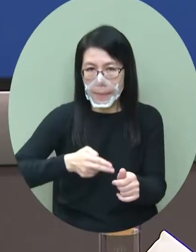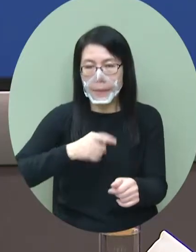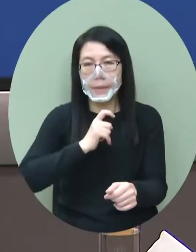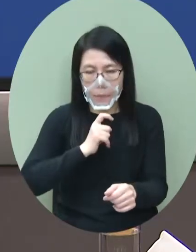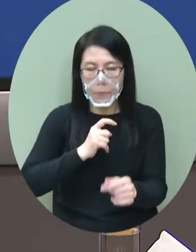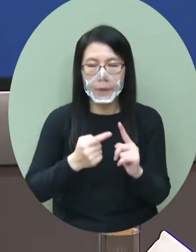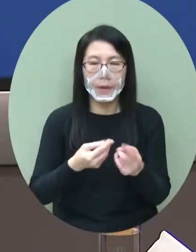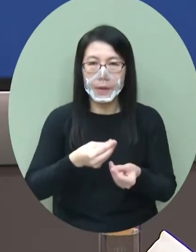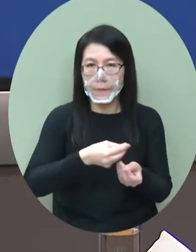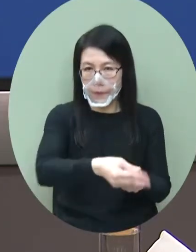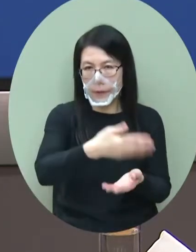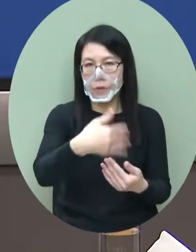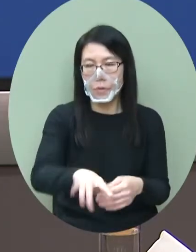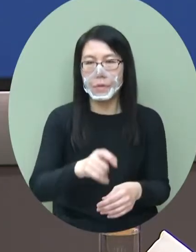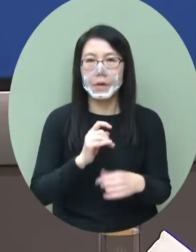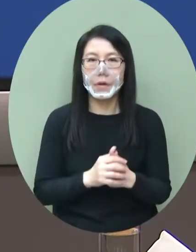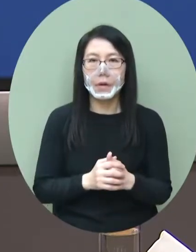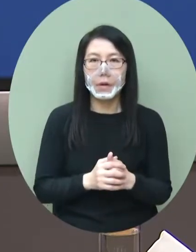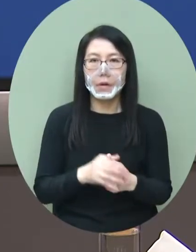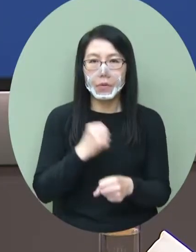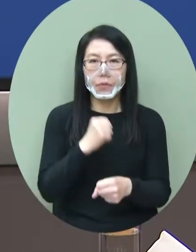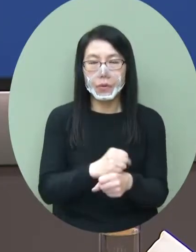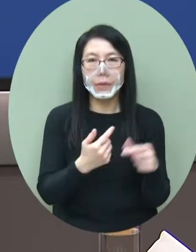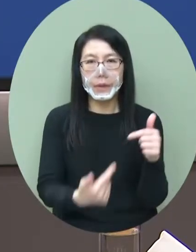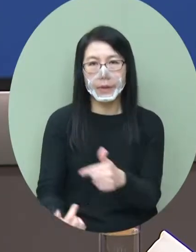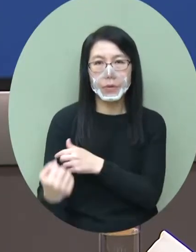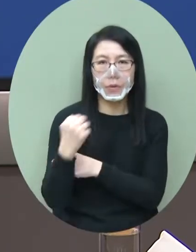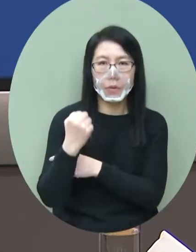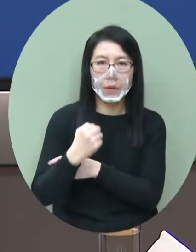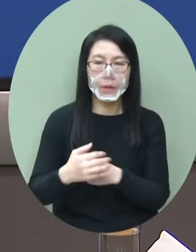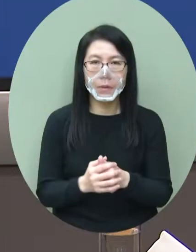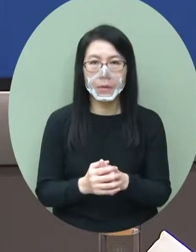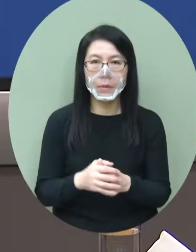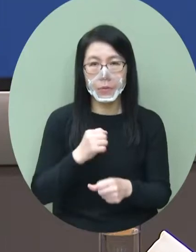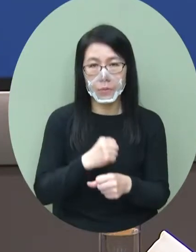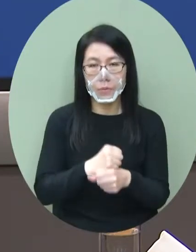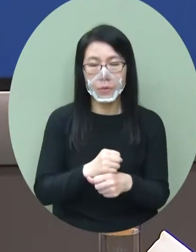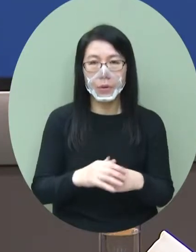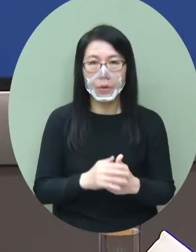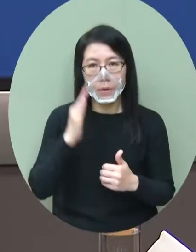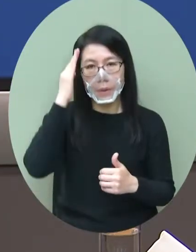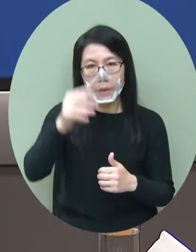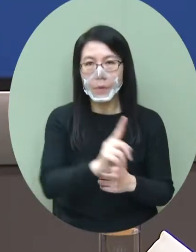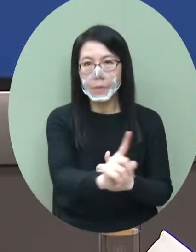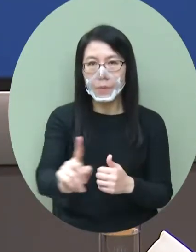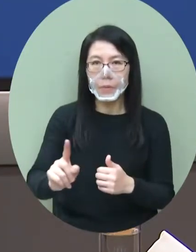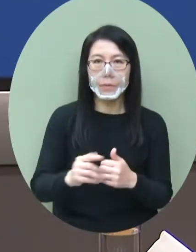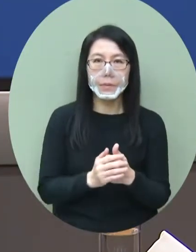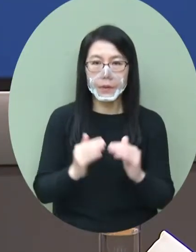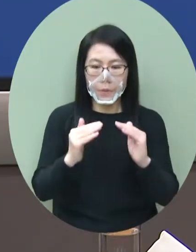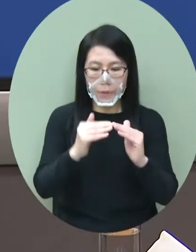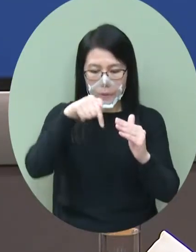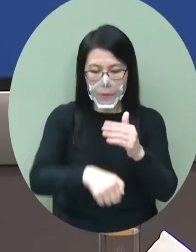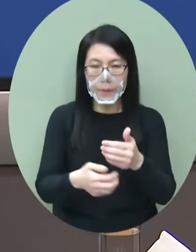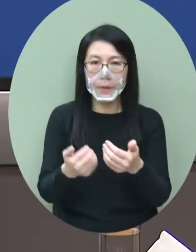收到隔离令的居民，这方面的工作会继续，我们会继续努力，希望每一个